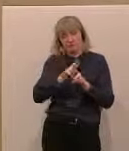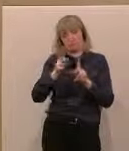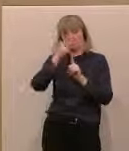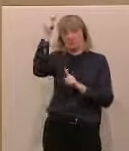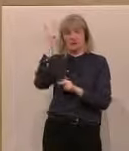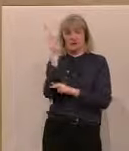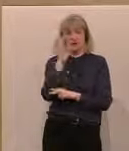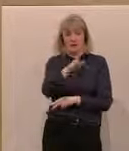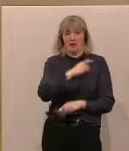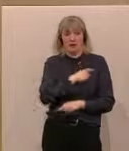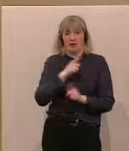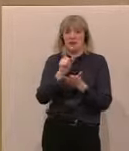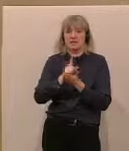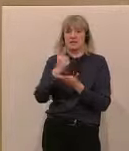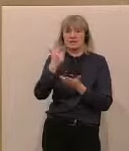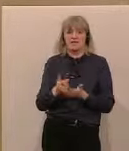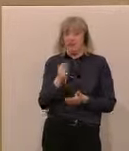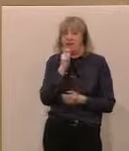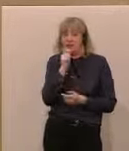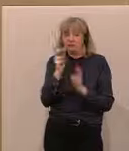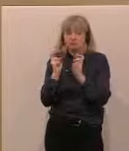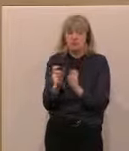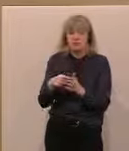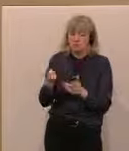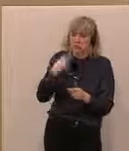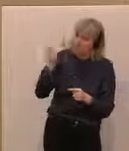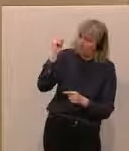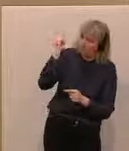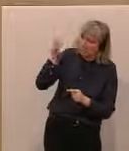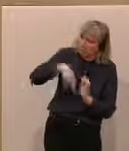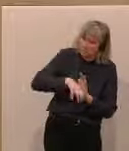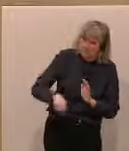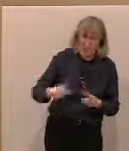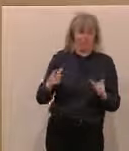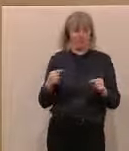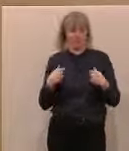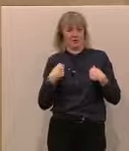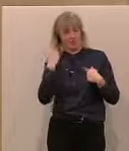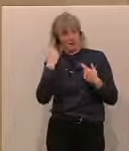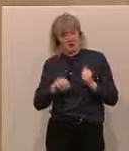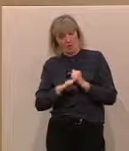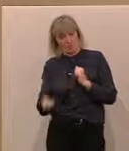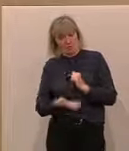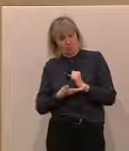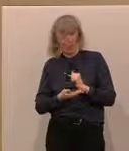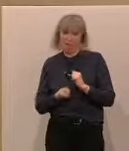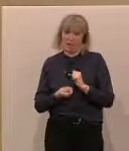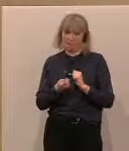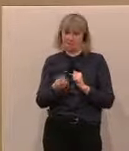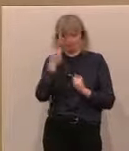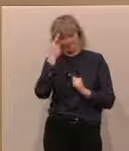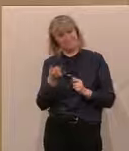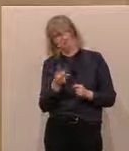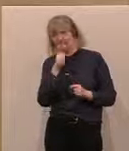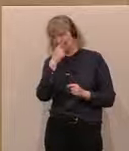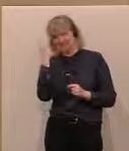Ihrer Partei in einem ZIP-2-Interview sitzt und sagt, das wird Konsequenzen haben, dann halte ich die Möglichkeit der Budgetfinanzierung auch nicht für sonderlich sinnvoll